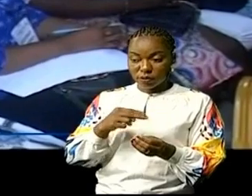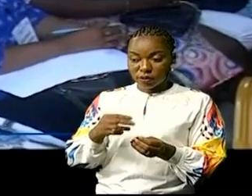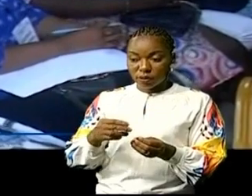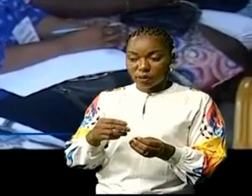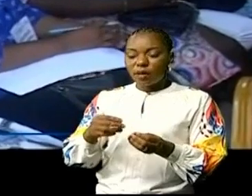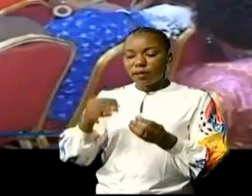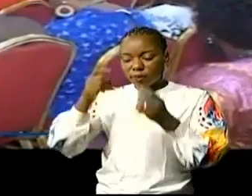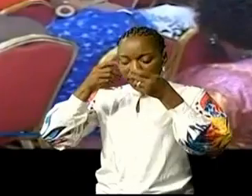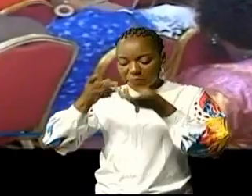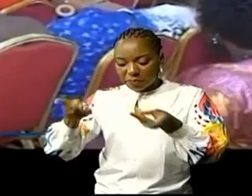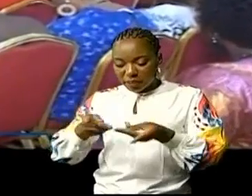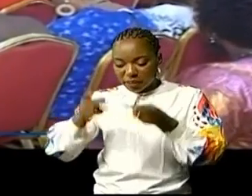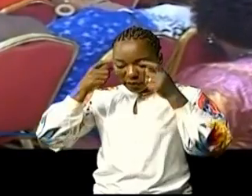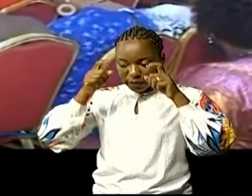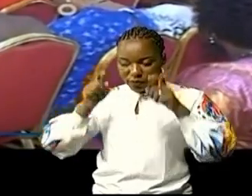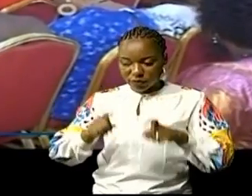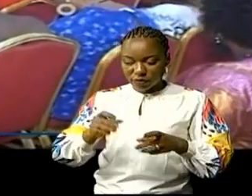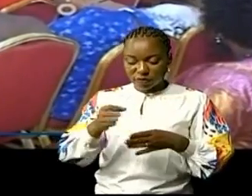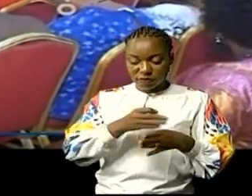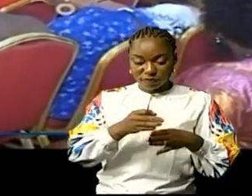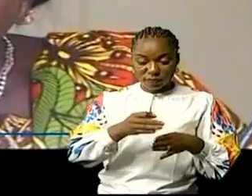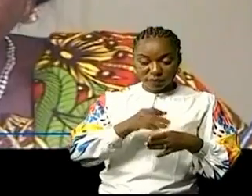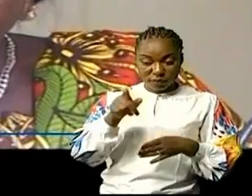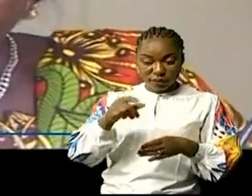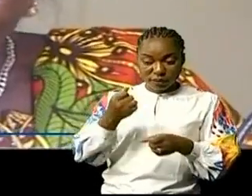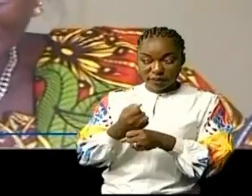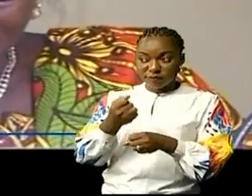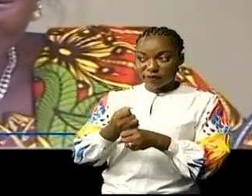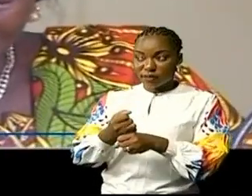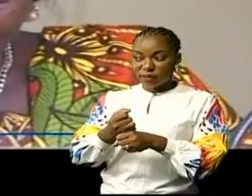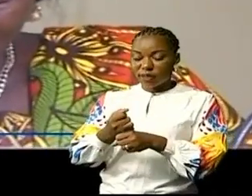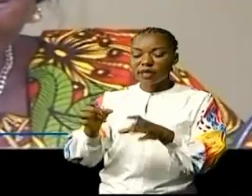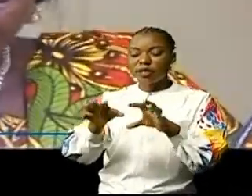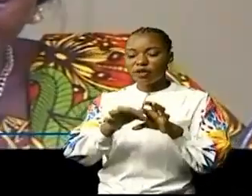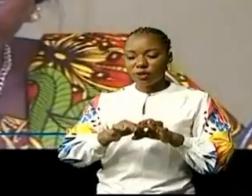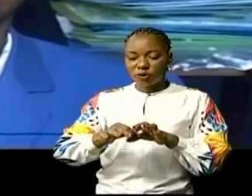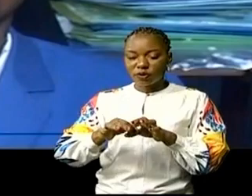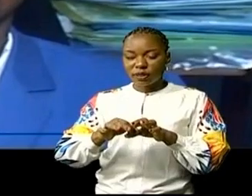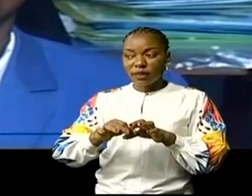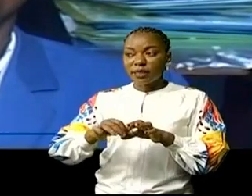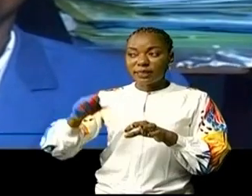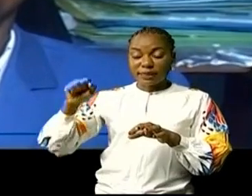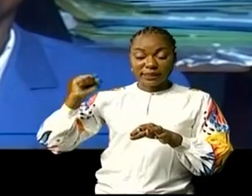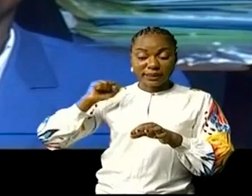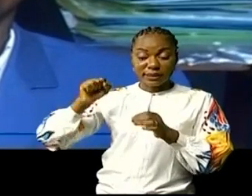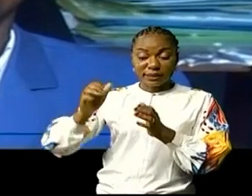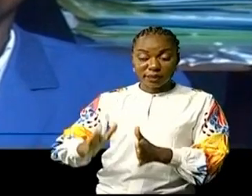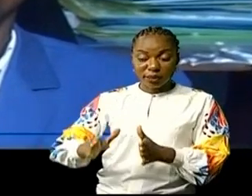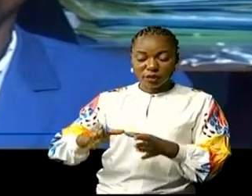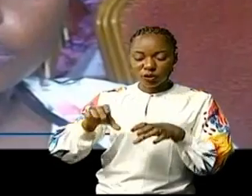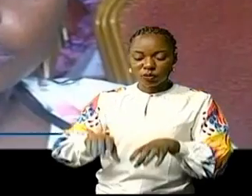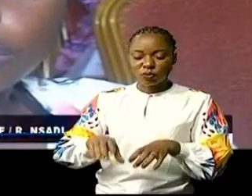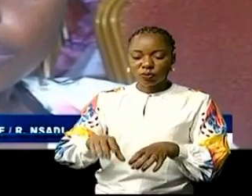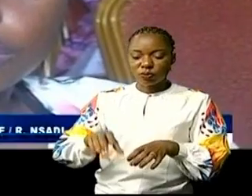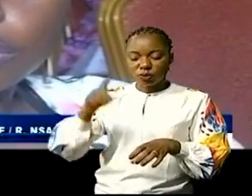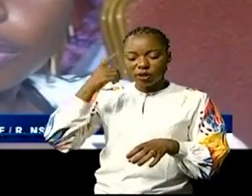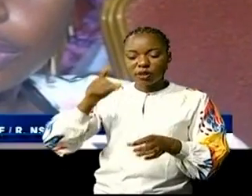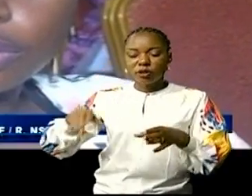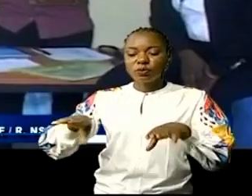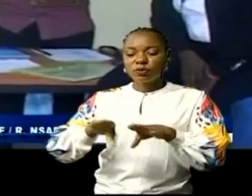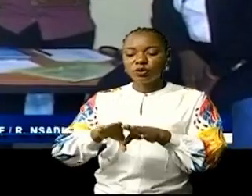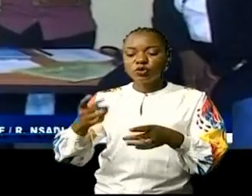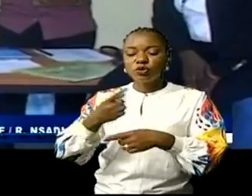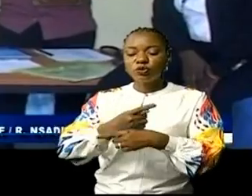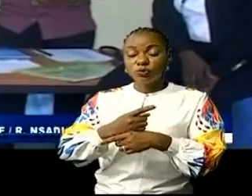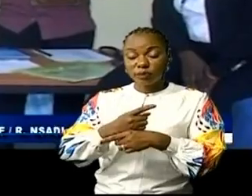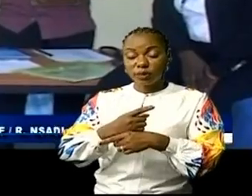de décision. Cette formation des femmes travailleuses de l'Union des syndicats du Congo est organisée en marge de la Journée internationale